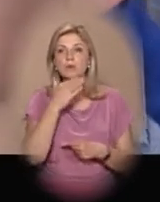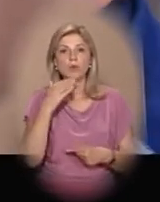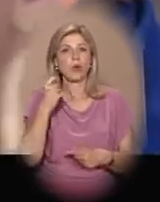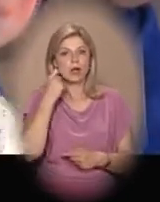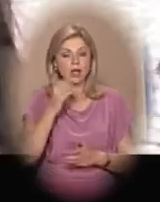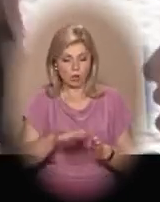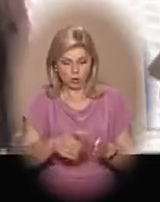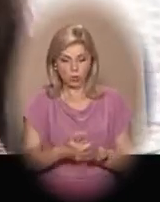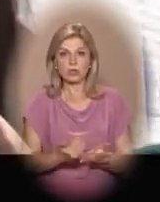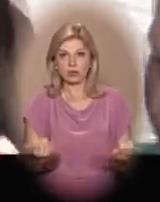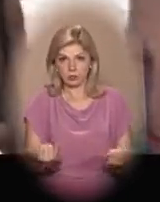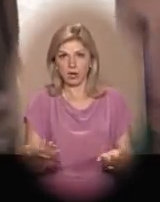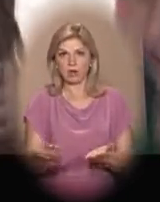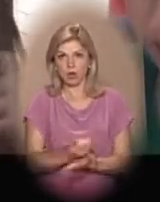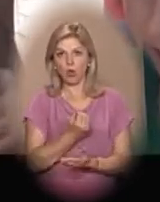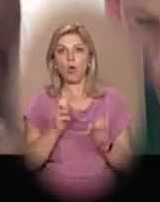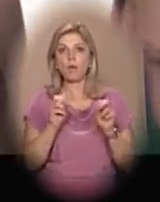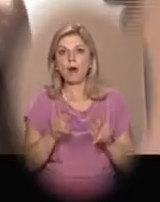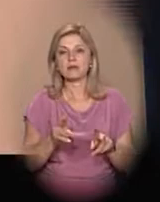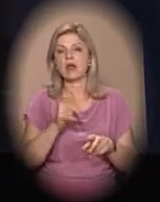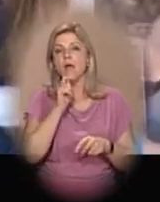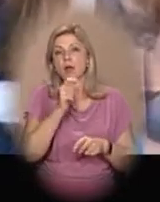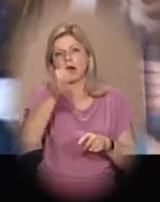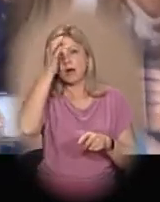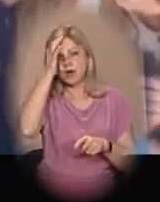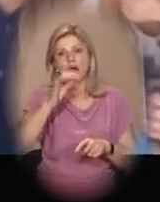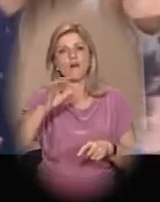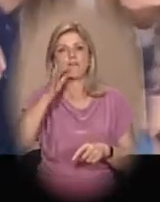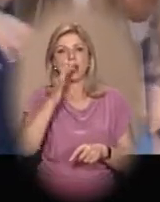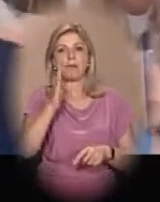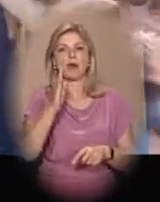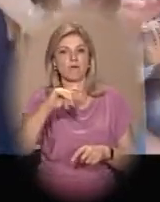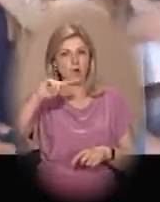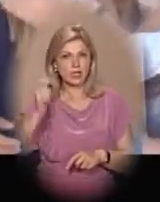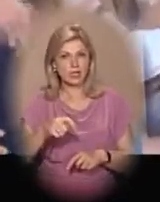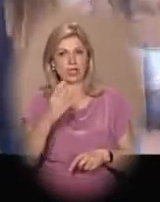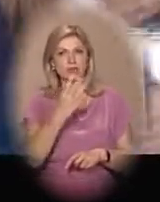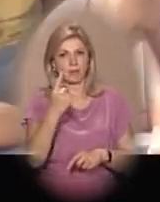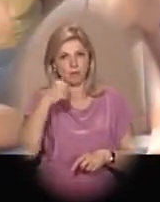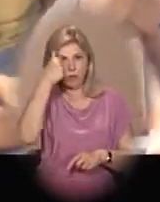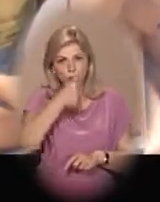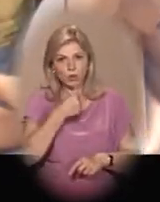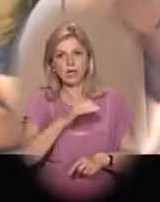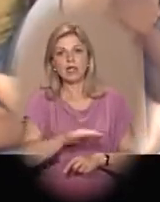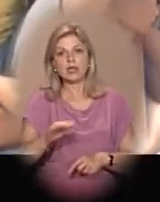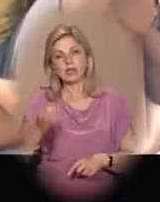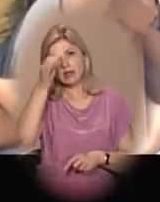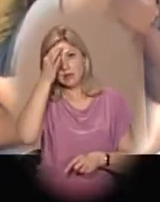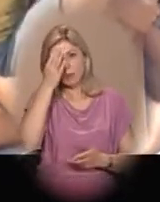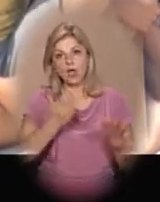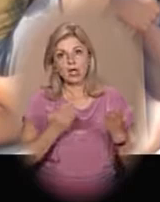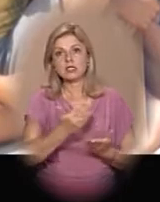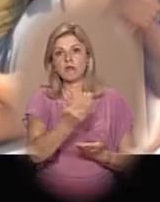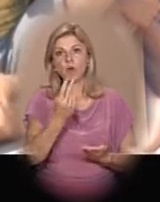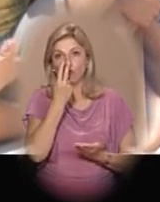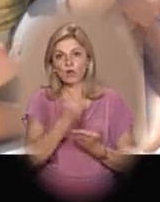ще й досі знаходимо небезпечні подарунки Великої вітчизняної війни. Тож дітям вкотре нагадали, якщо вони бачать підозрілий предмет, його